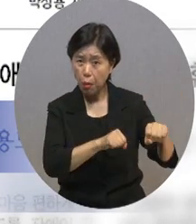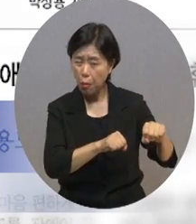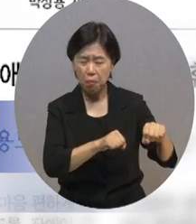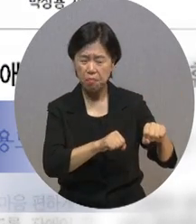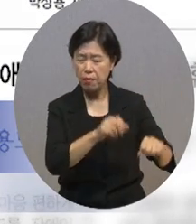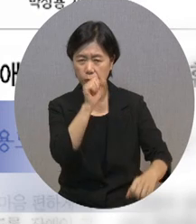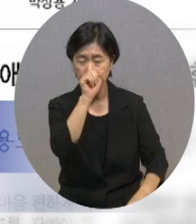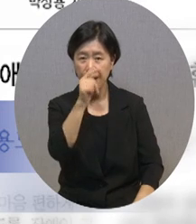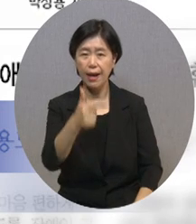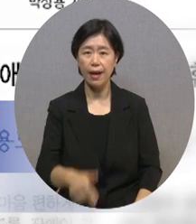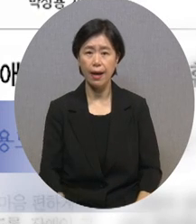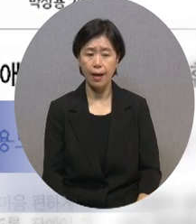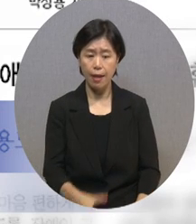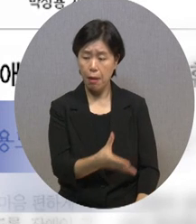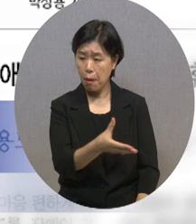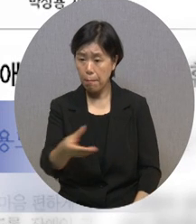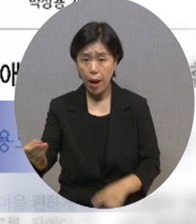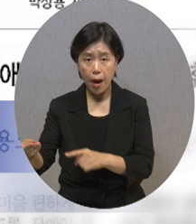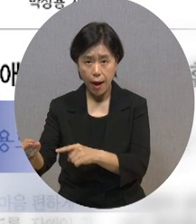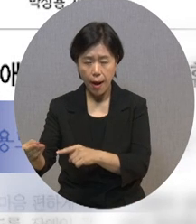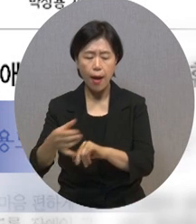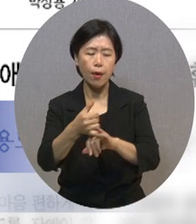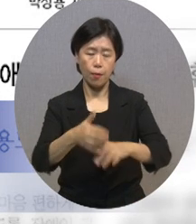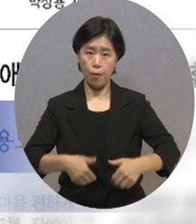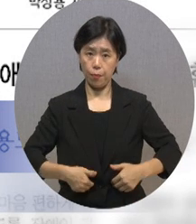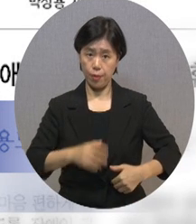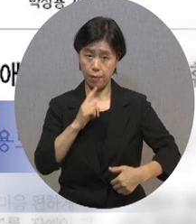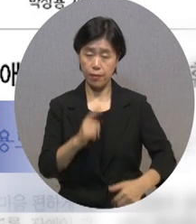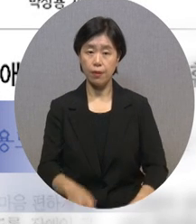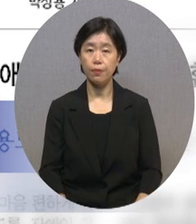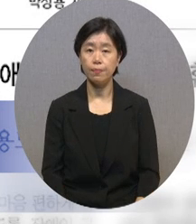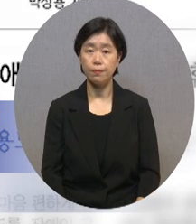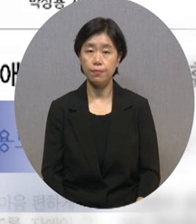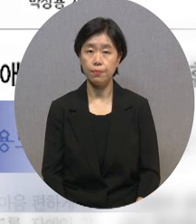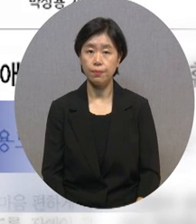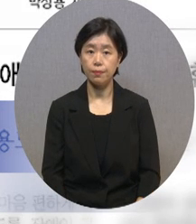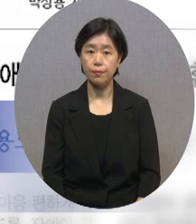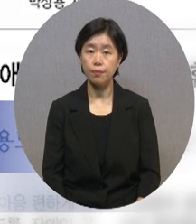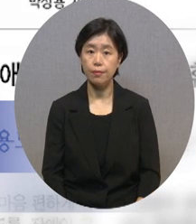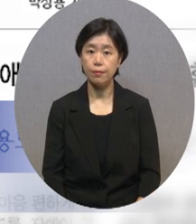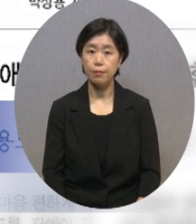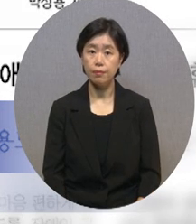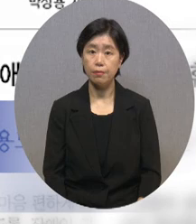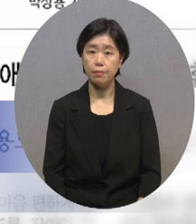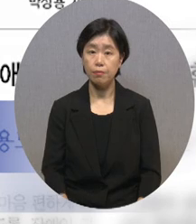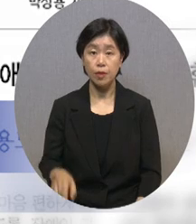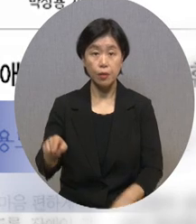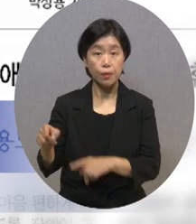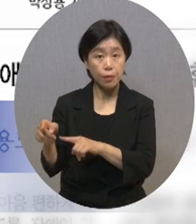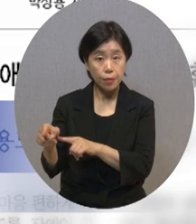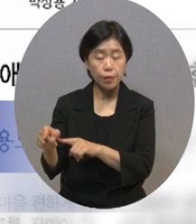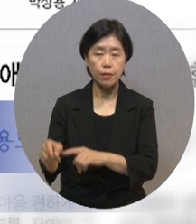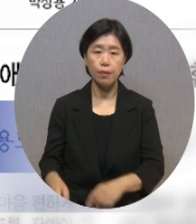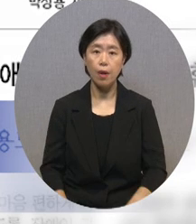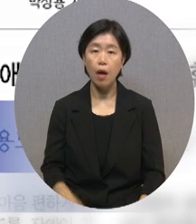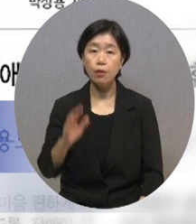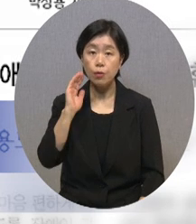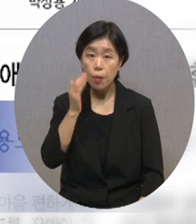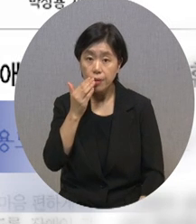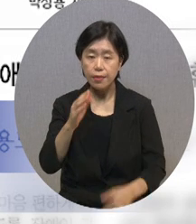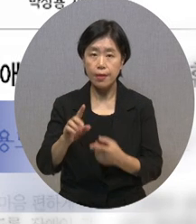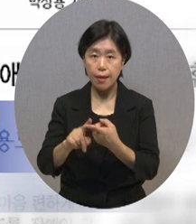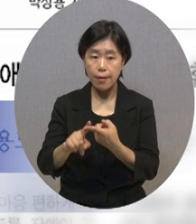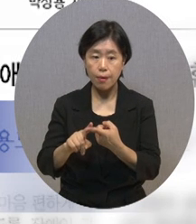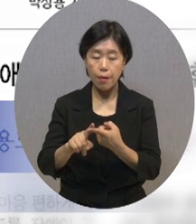사유없이 차량 대어를 거부한 것으로 판단했습니다 인권인가 장애인에 대한 차량대